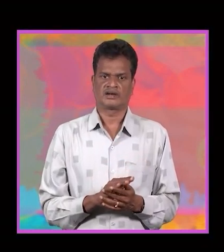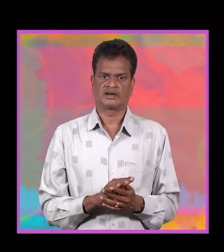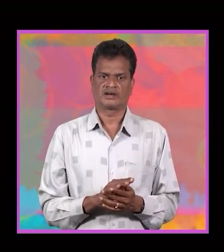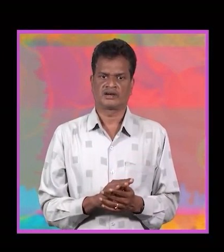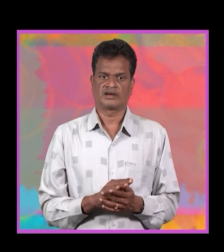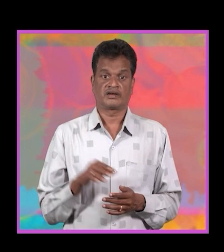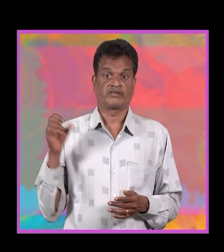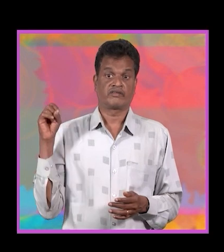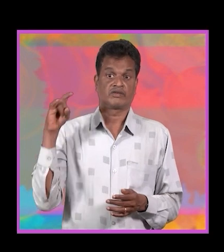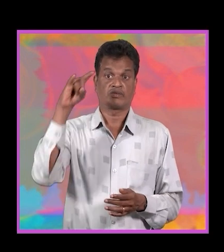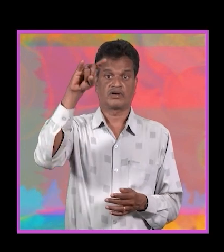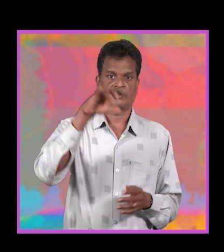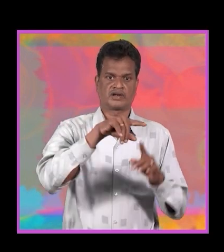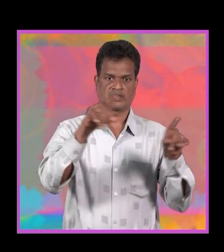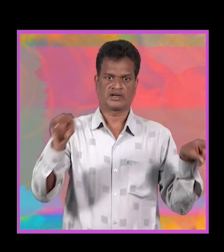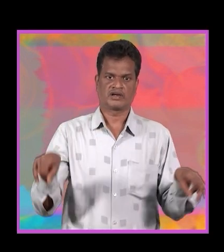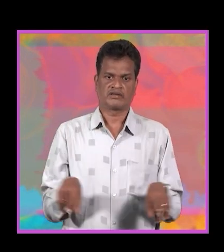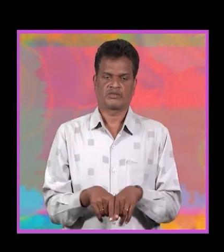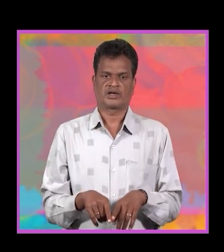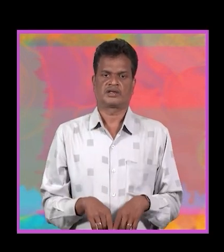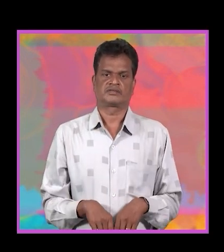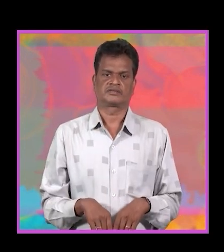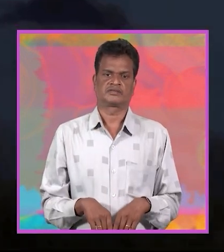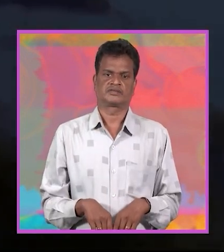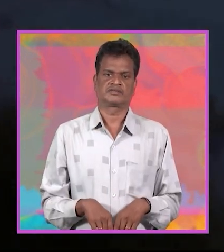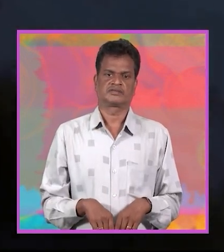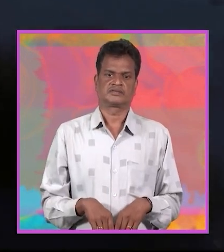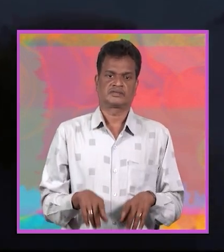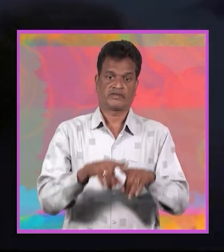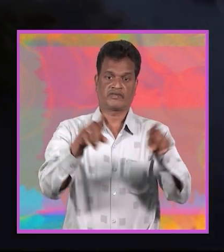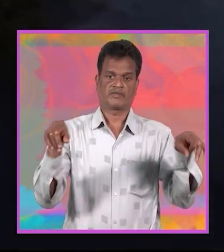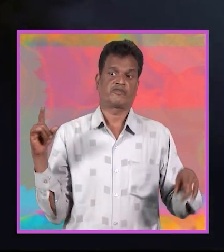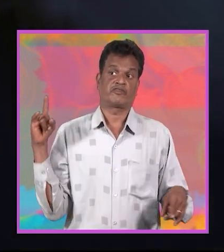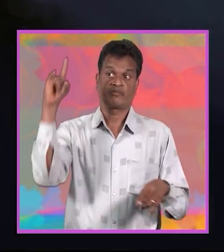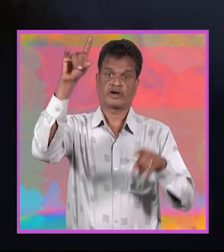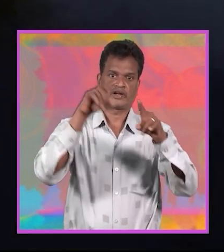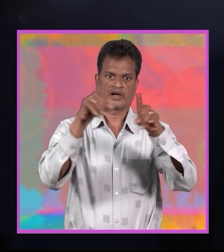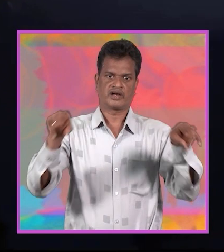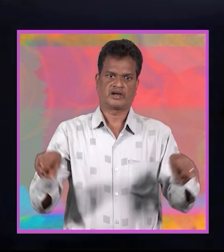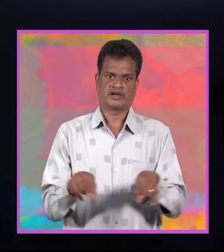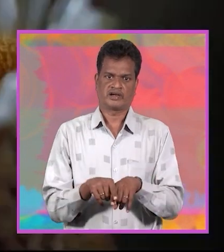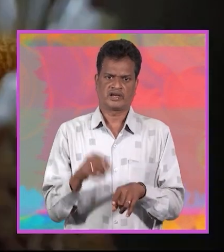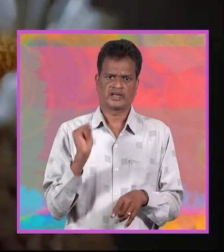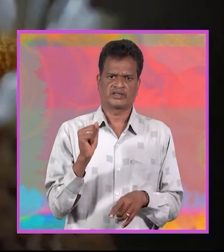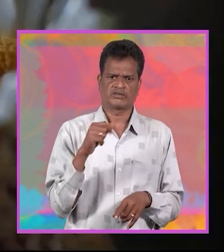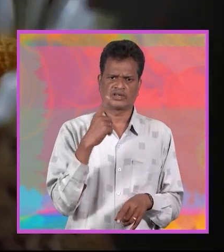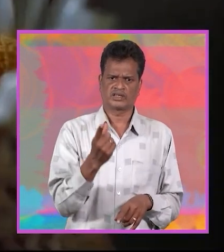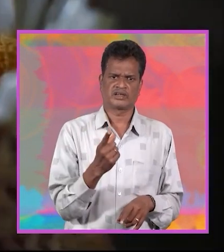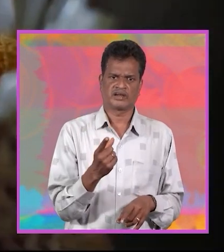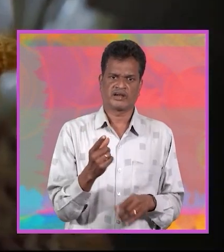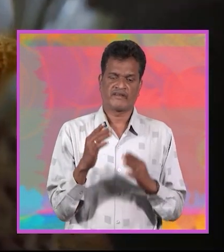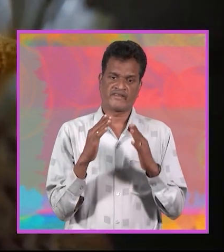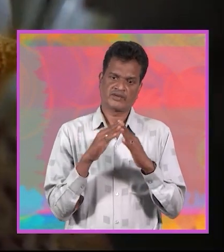விமான நிலையம். ஒரு வீடு இருக்கு, ஒரு விமான நிலையம் இருக்கு. இது இரண்டும் எதை குறிப்பது என்றால், வீடு என்பது ஒரு